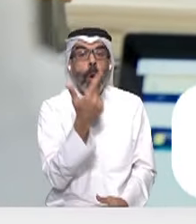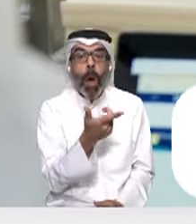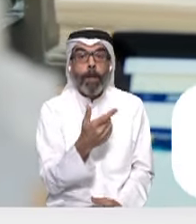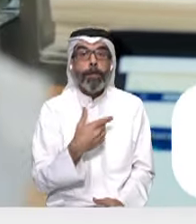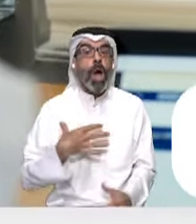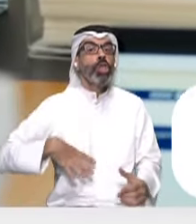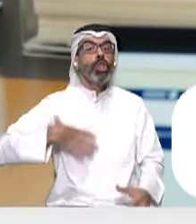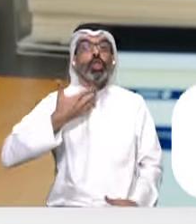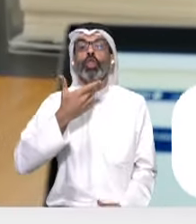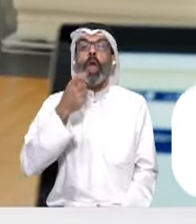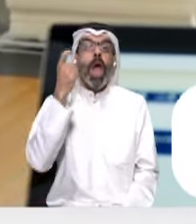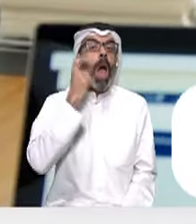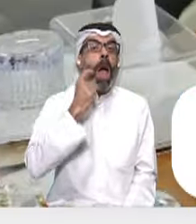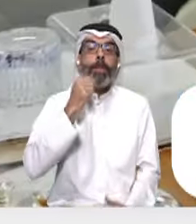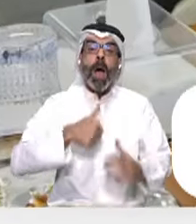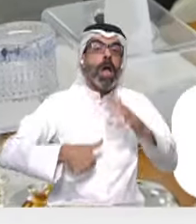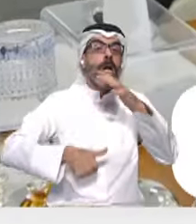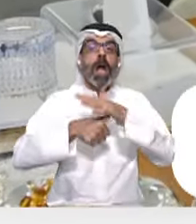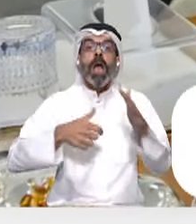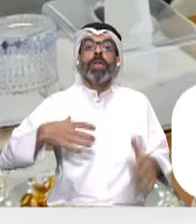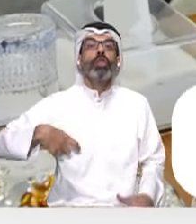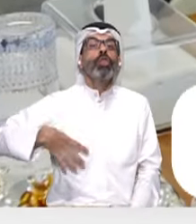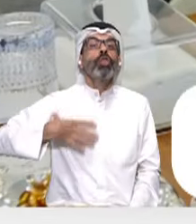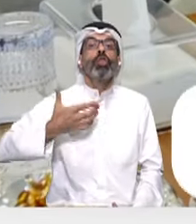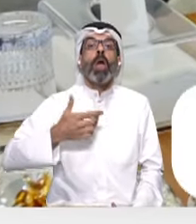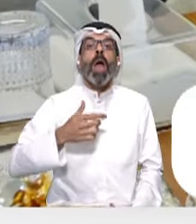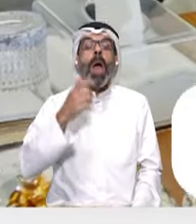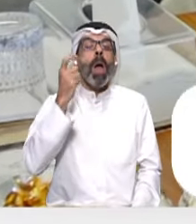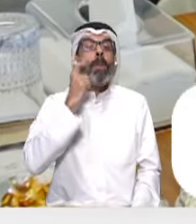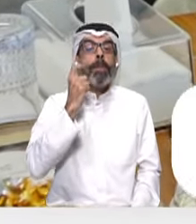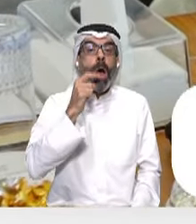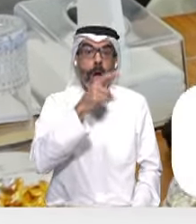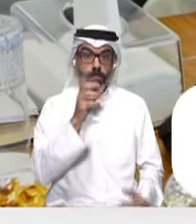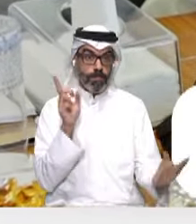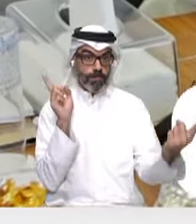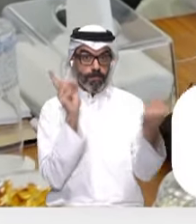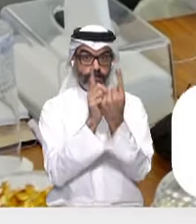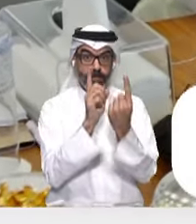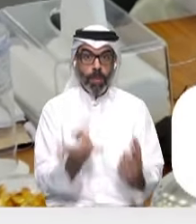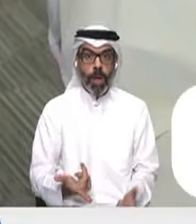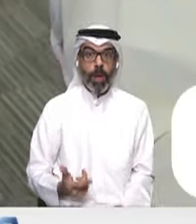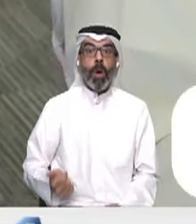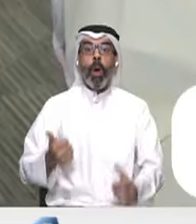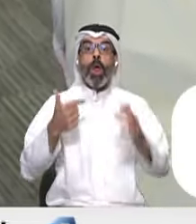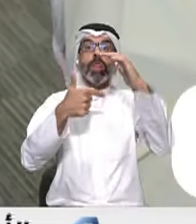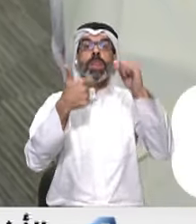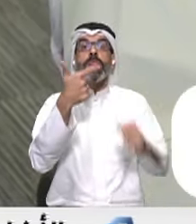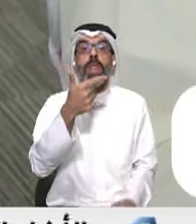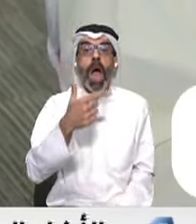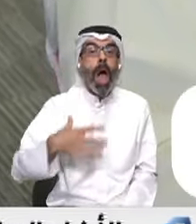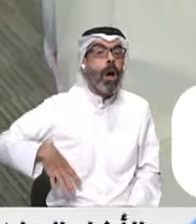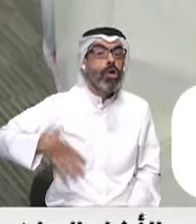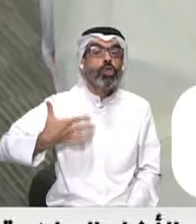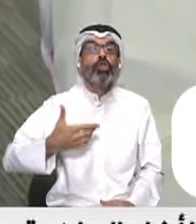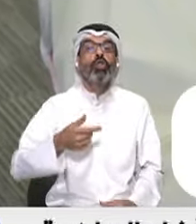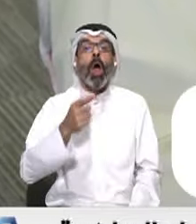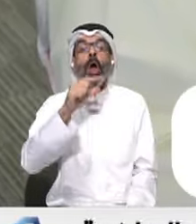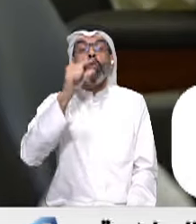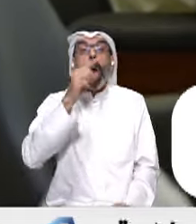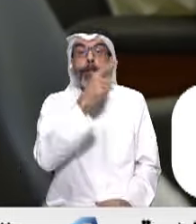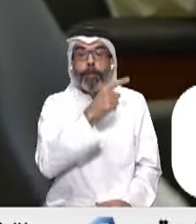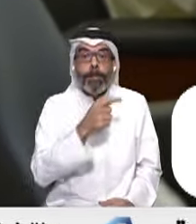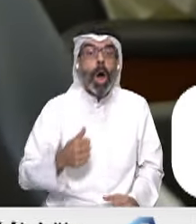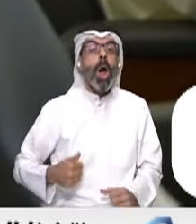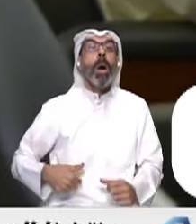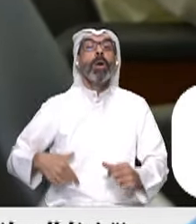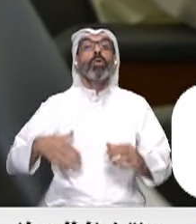نهيان رئيس دوله الامارات العربيه المتحده وكذلك لقائه بصاحب السمو الشيخ محمد بن راشد ال مكتوم نائب رئيس